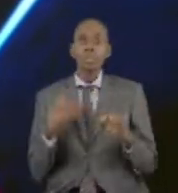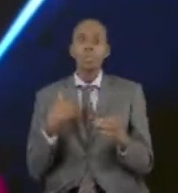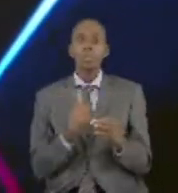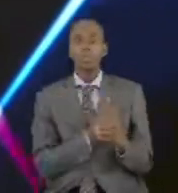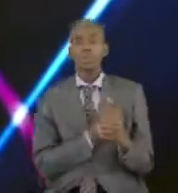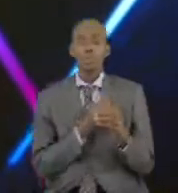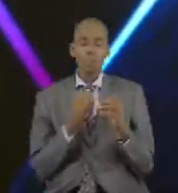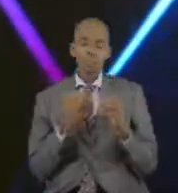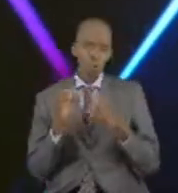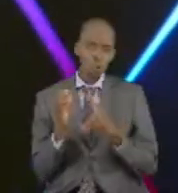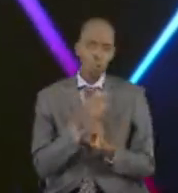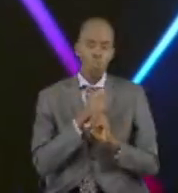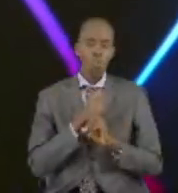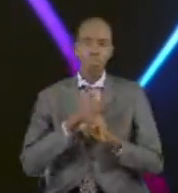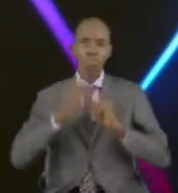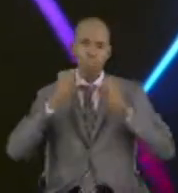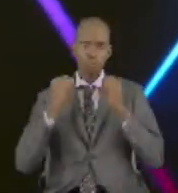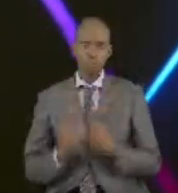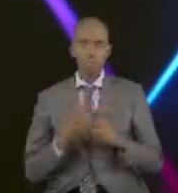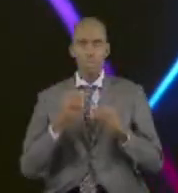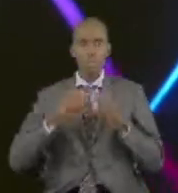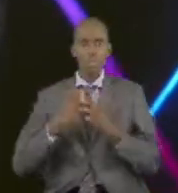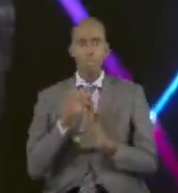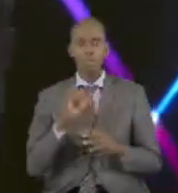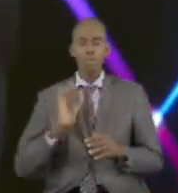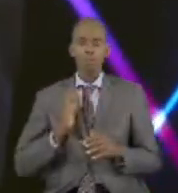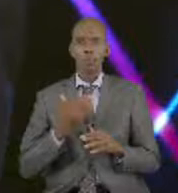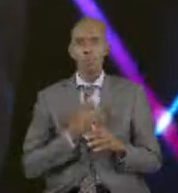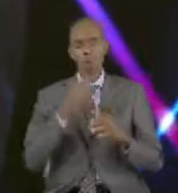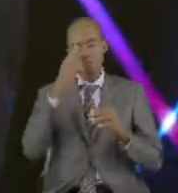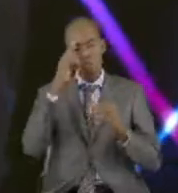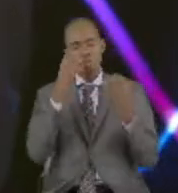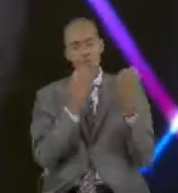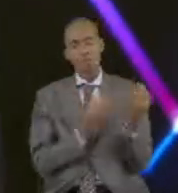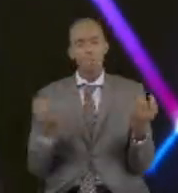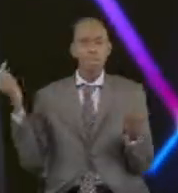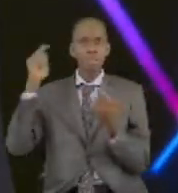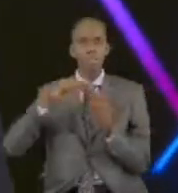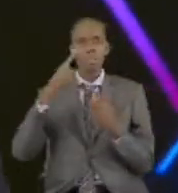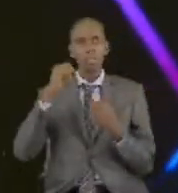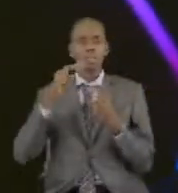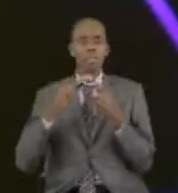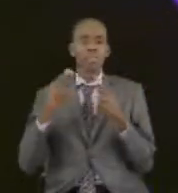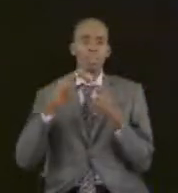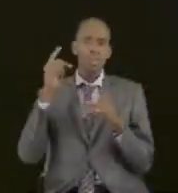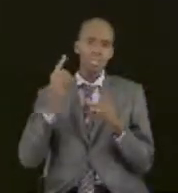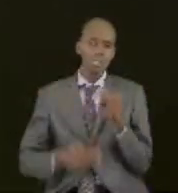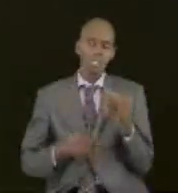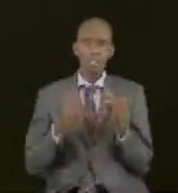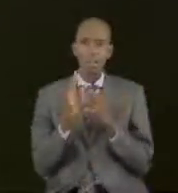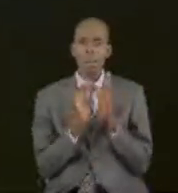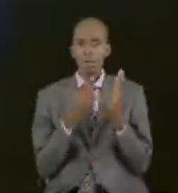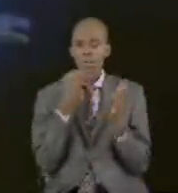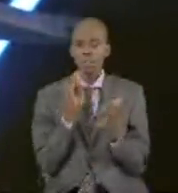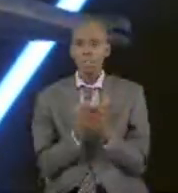tenons ferme la profession de notre foi jusqu'à la fin, il dit, le